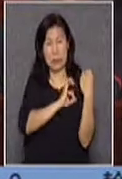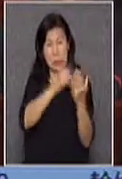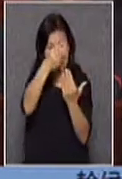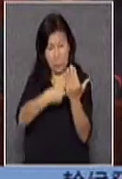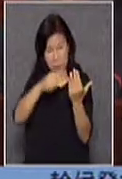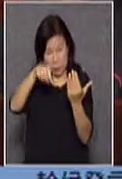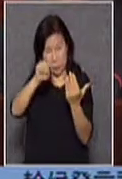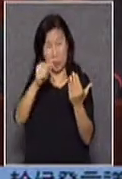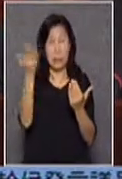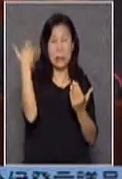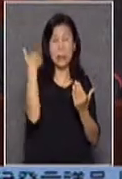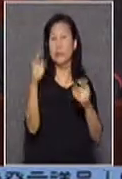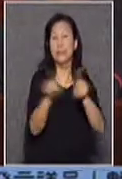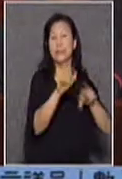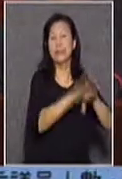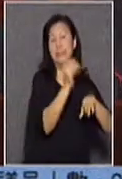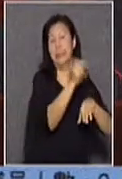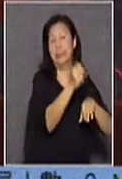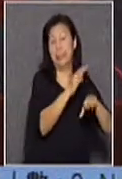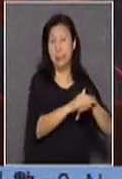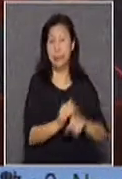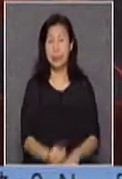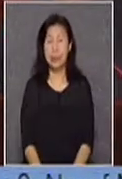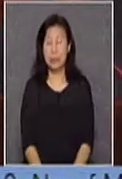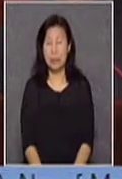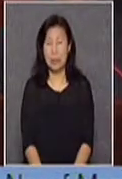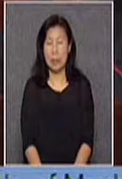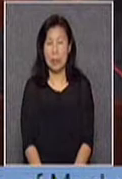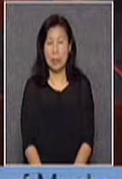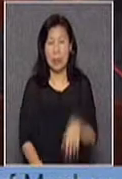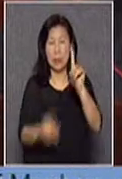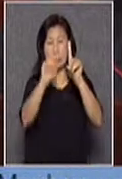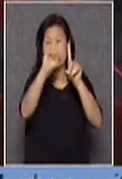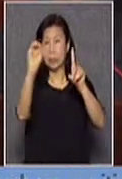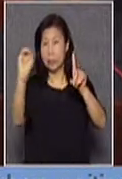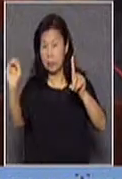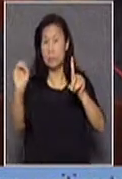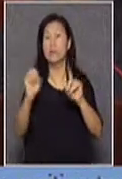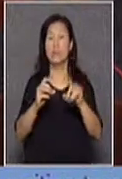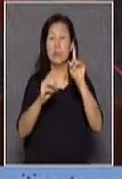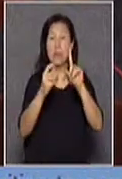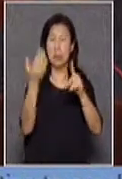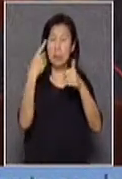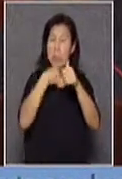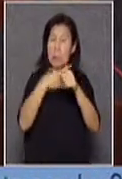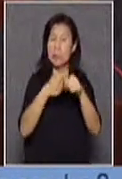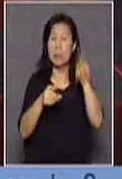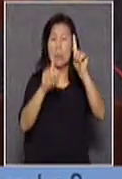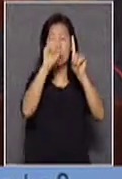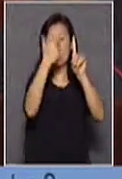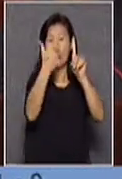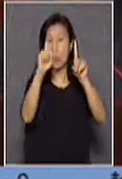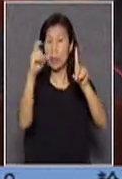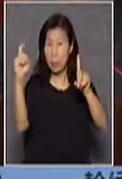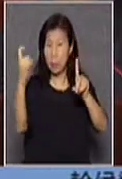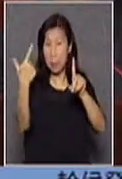已經存在啦，其實在這個的，即是1900年代初期，同埋在1898年